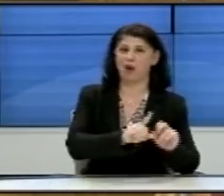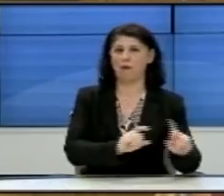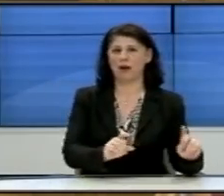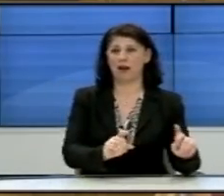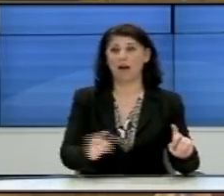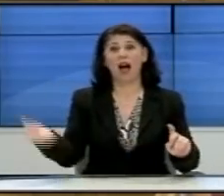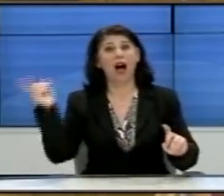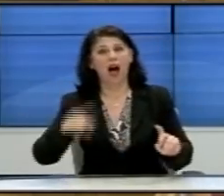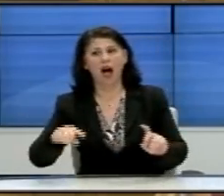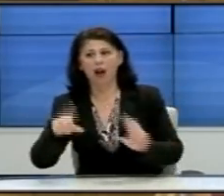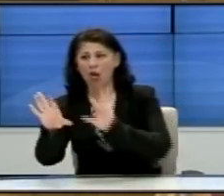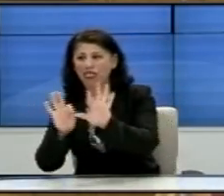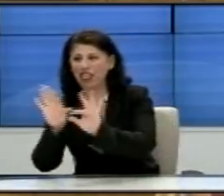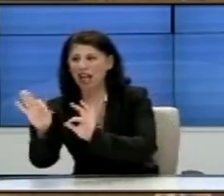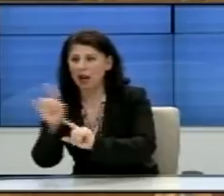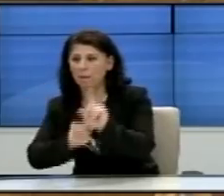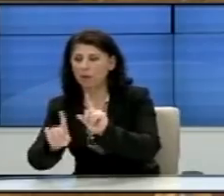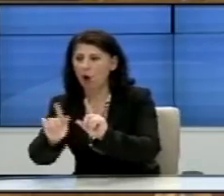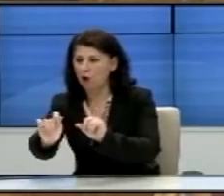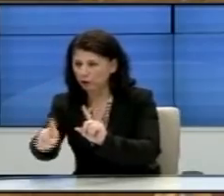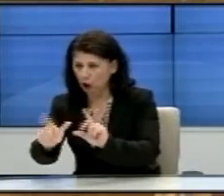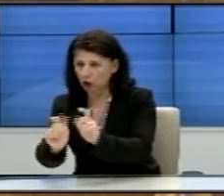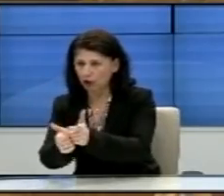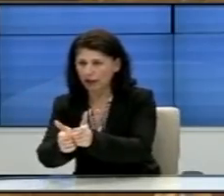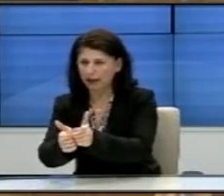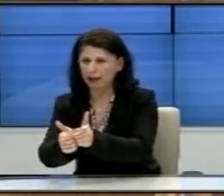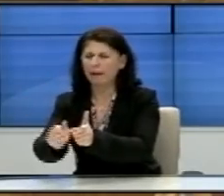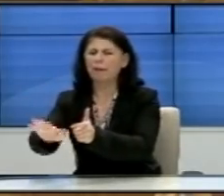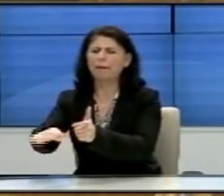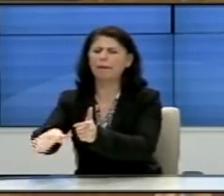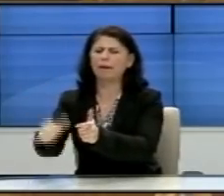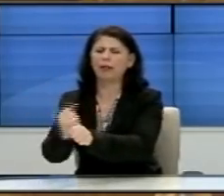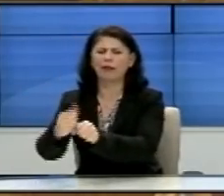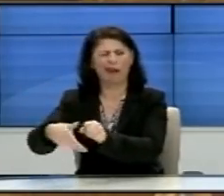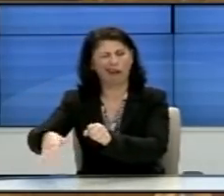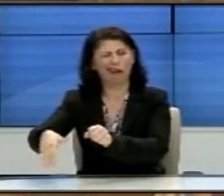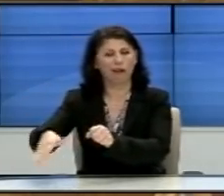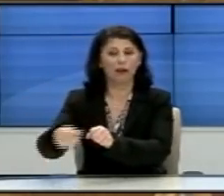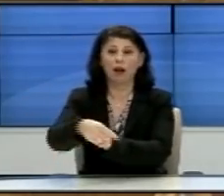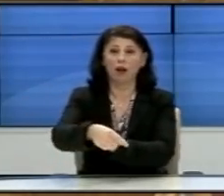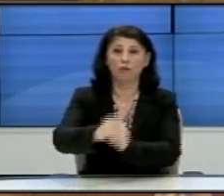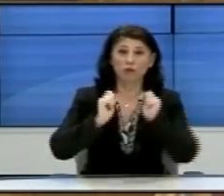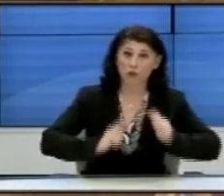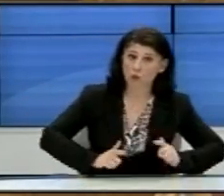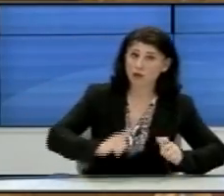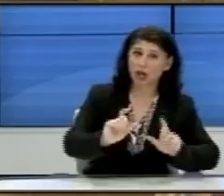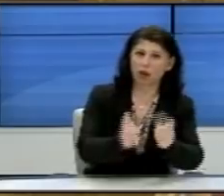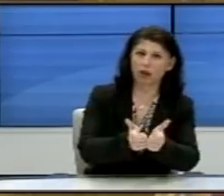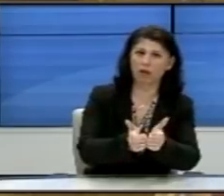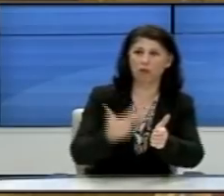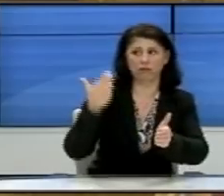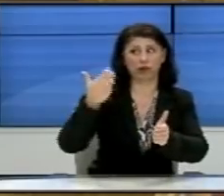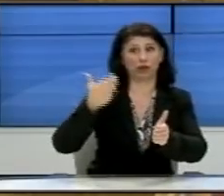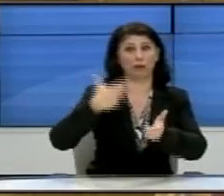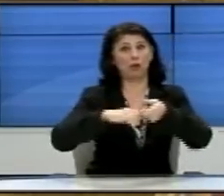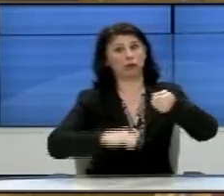και ειδικά στα επιστημονικά αντικείμενα που επιθυμούν. Θέλετε λοιπόν οι μαθητές να εισάγονται σε σχολές που